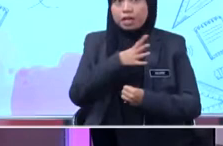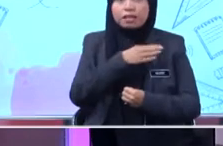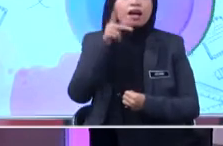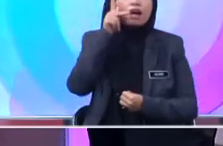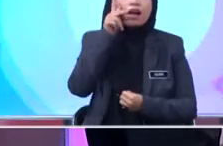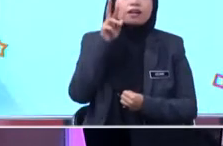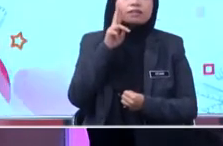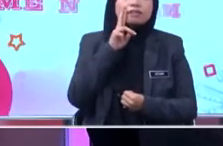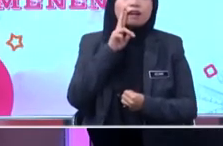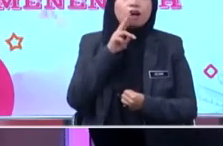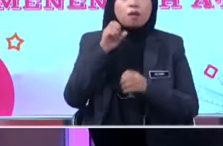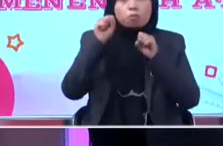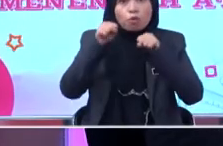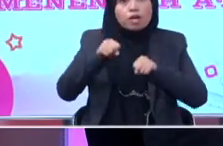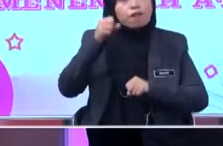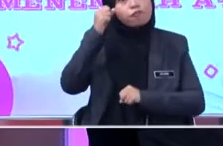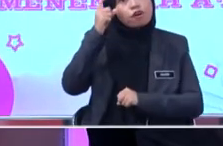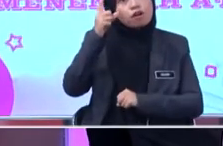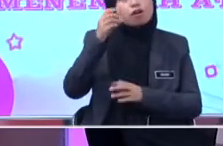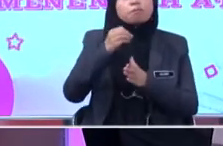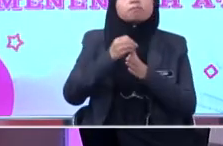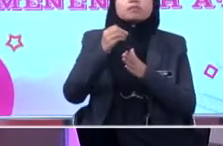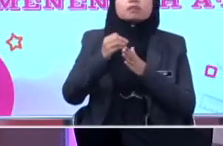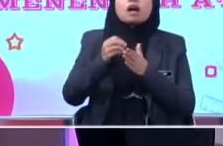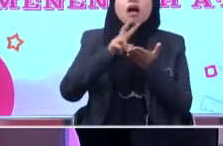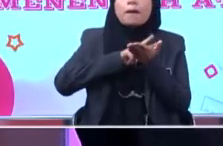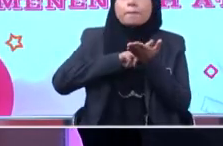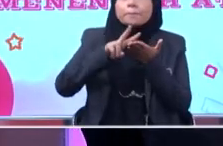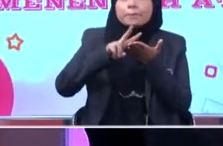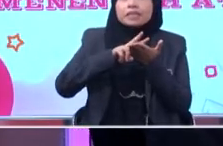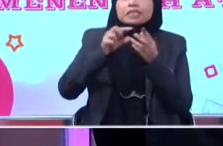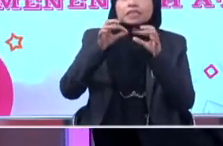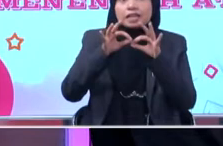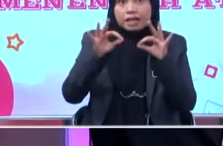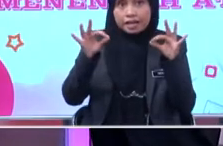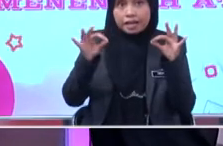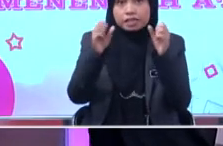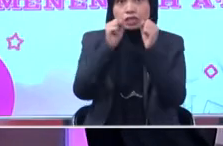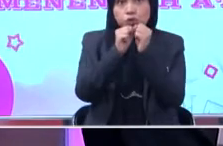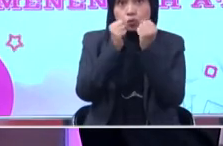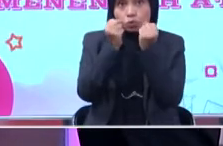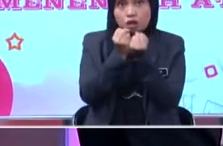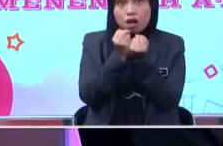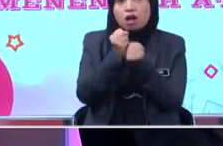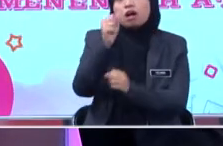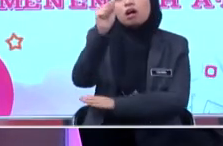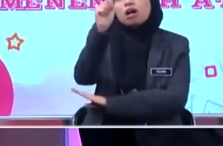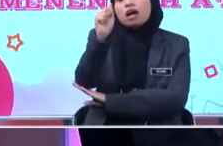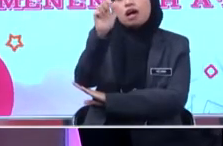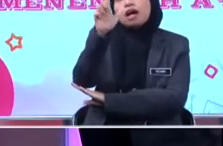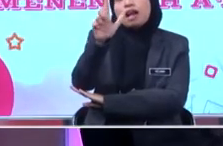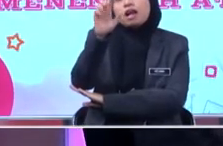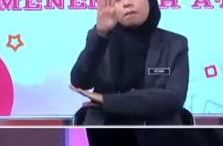memahami tak Abang mainnya membaca al-quran membaca ayat Surah al-baqarah Ayat 144 jadi sih